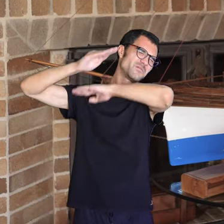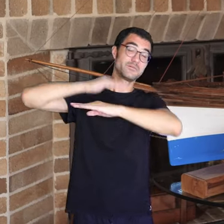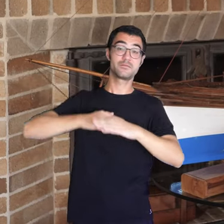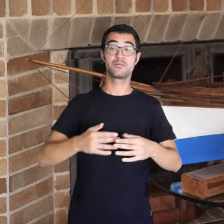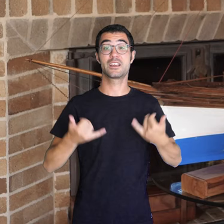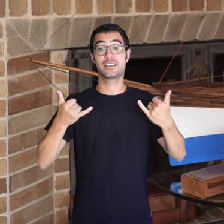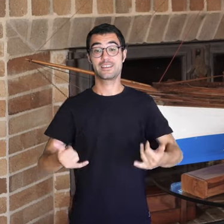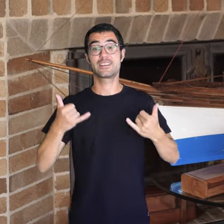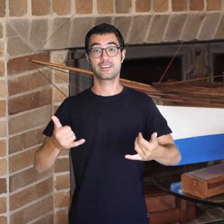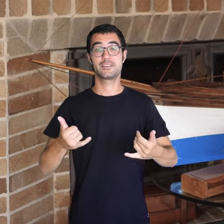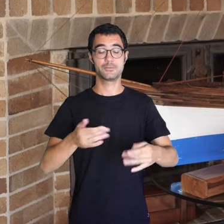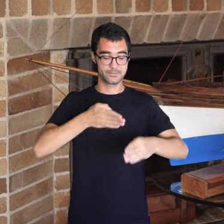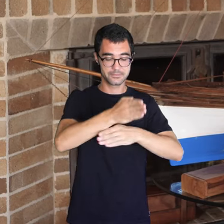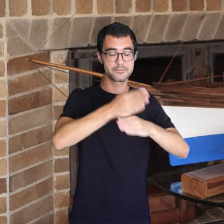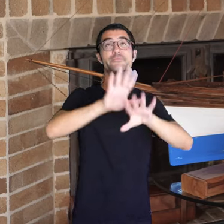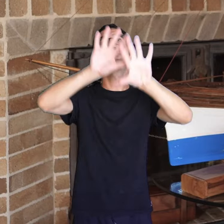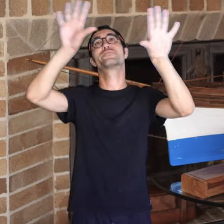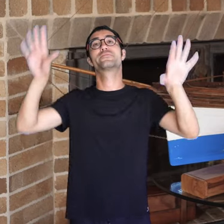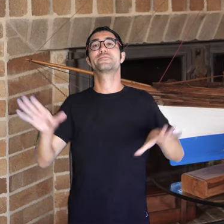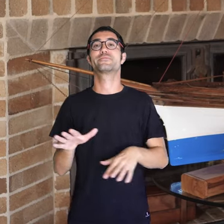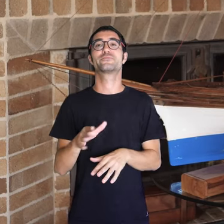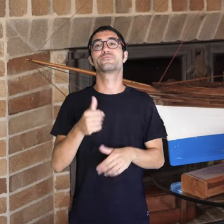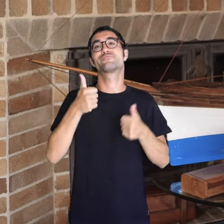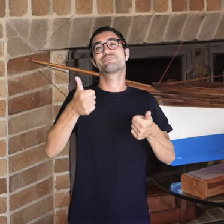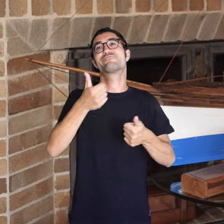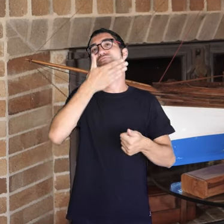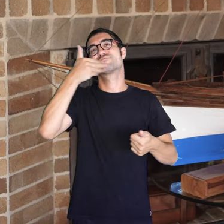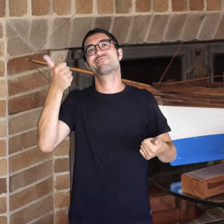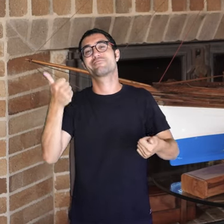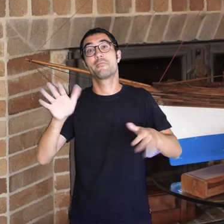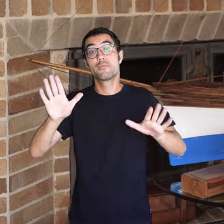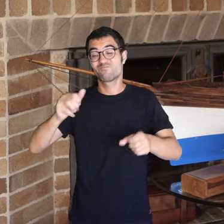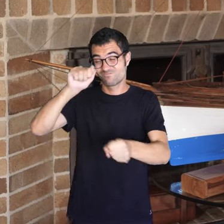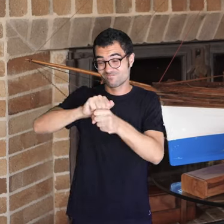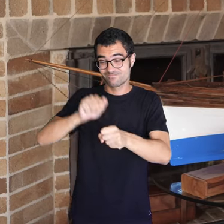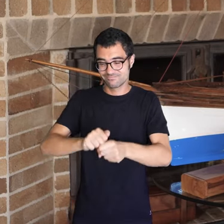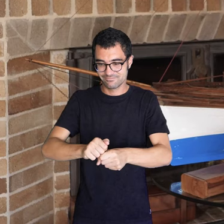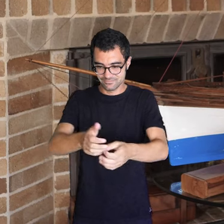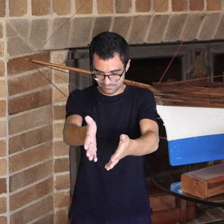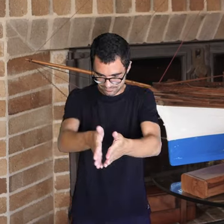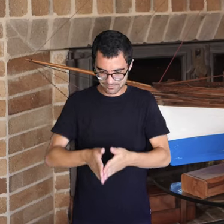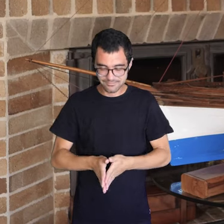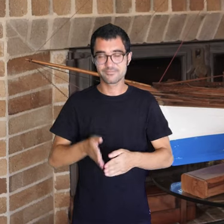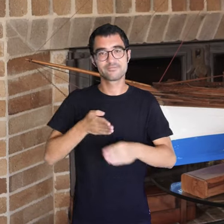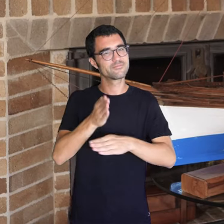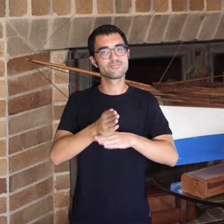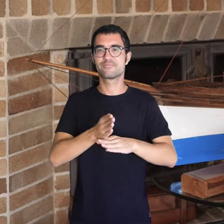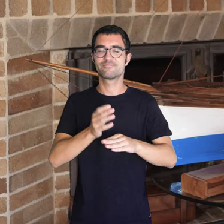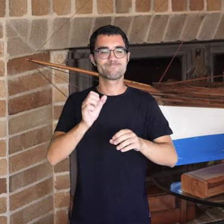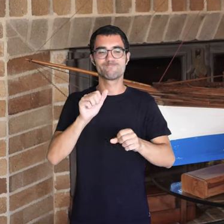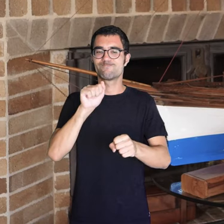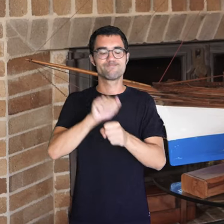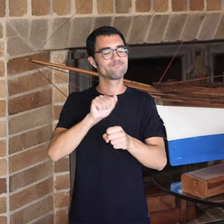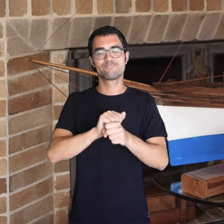per decoració, però interiors, decoració, però no se fa, barcos de madera se'n fan molt pocs en el